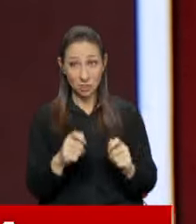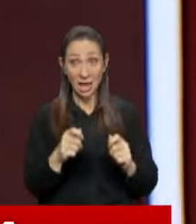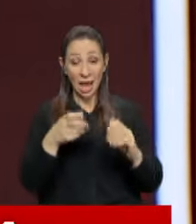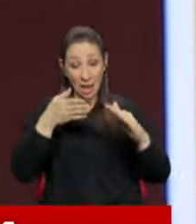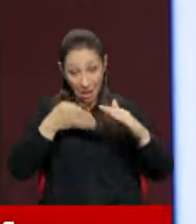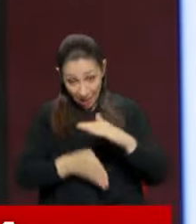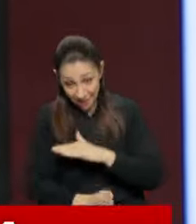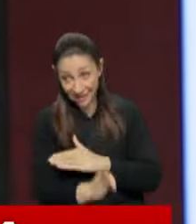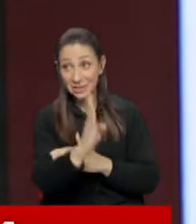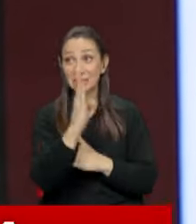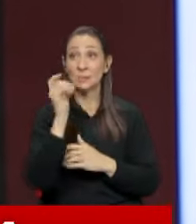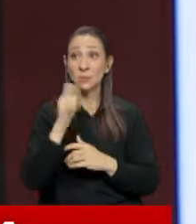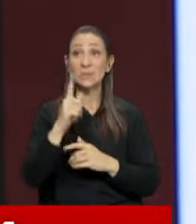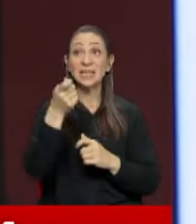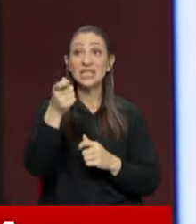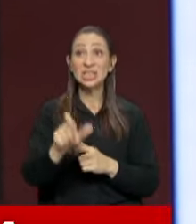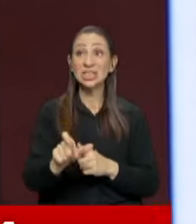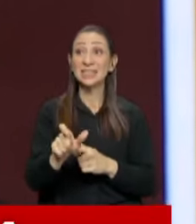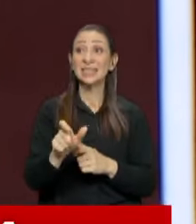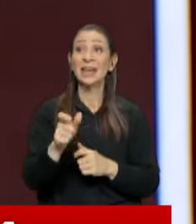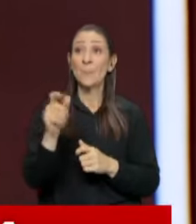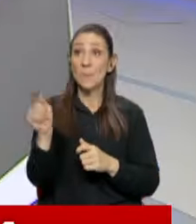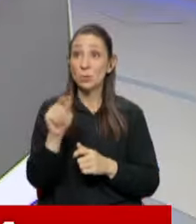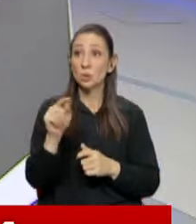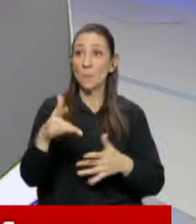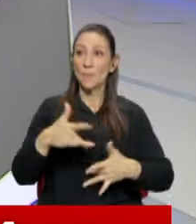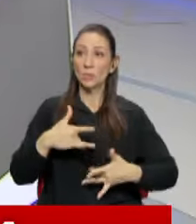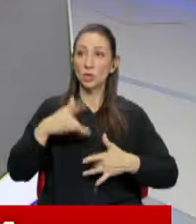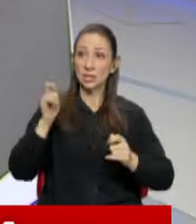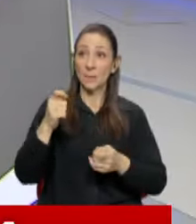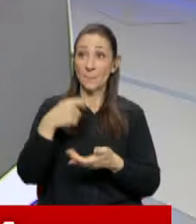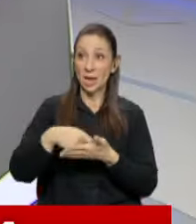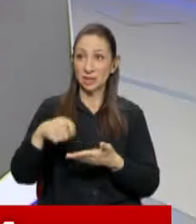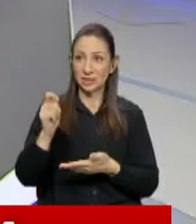geçit yapacaksınız. Bir de işçinizi tatmin eder, müjde verecek para vereceksiniz.